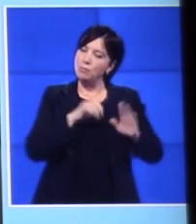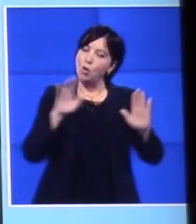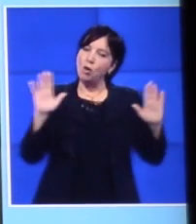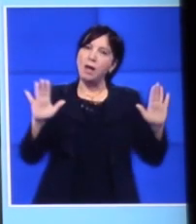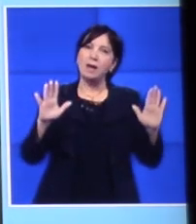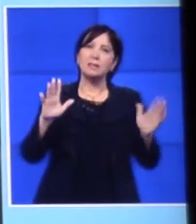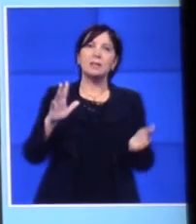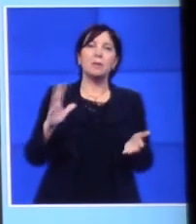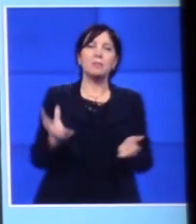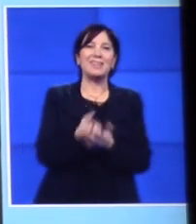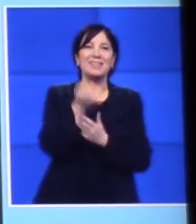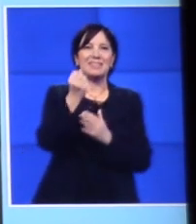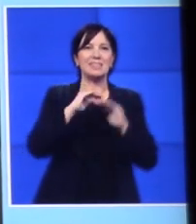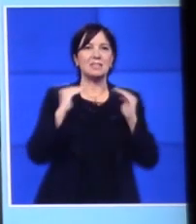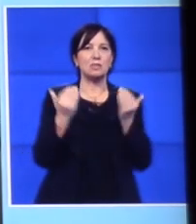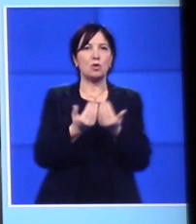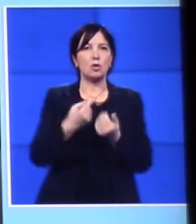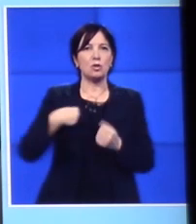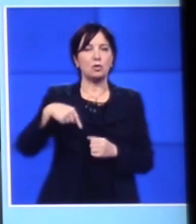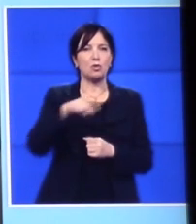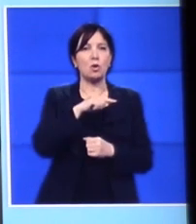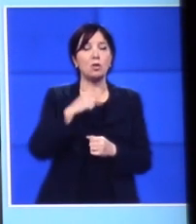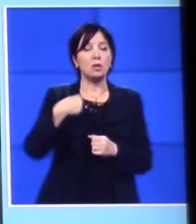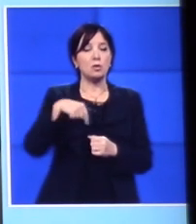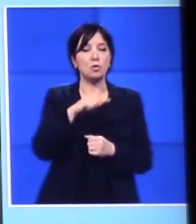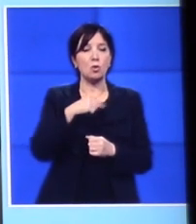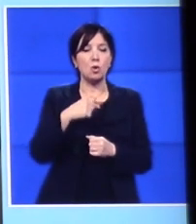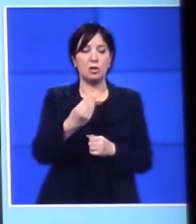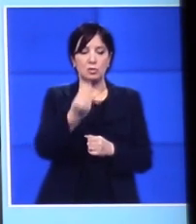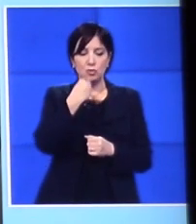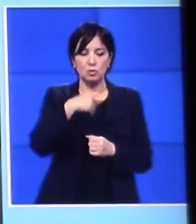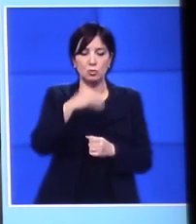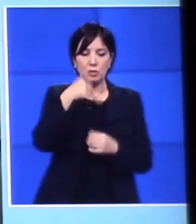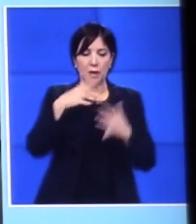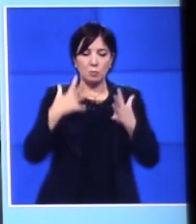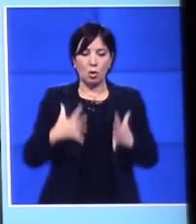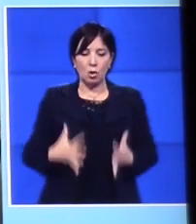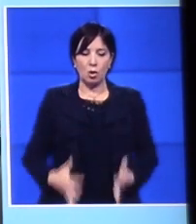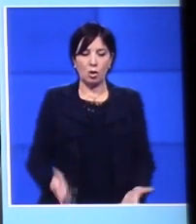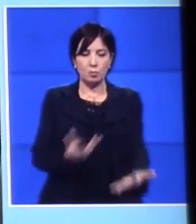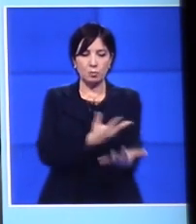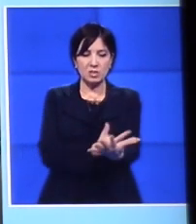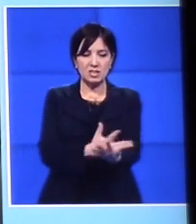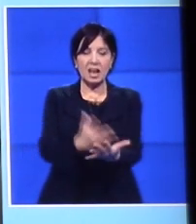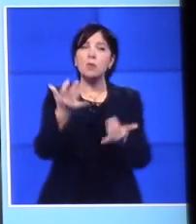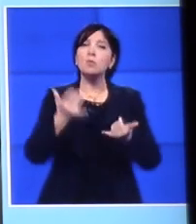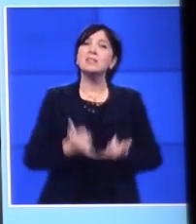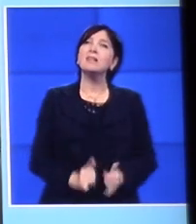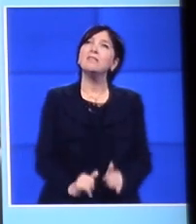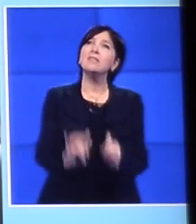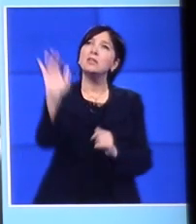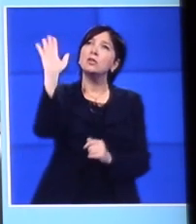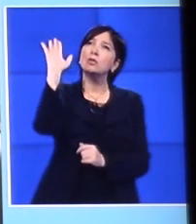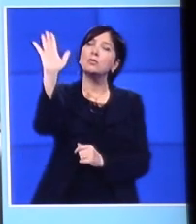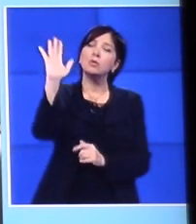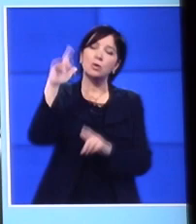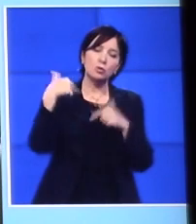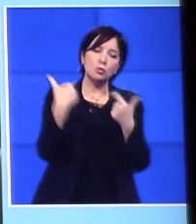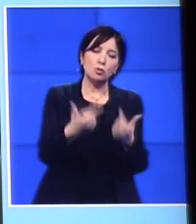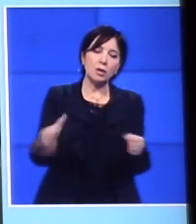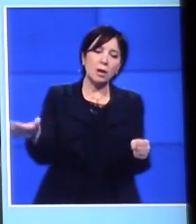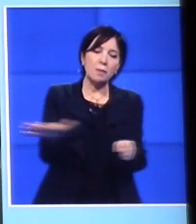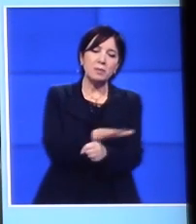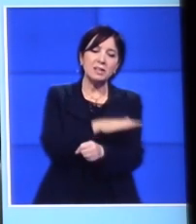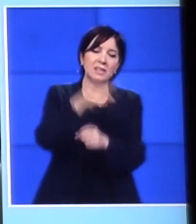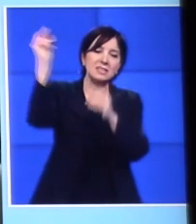redenzione. E a noi che ci nutriamo nel corpo sangue del tuo Figlio, dona la pienezza